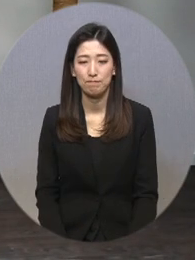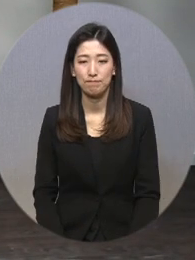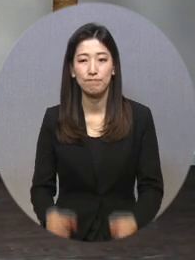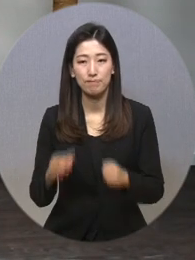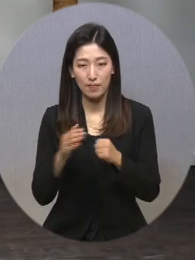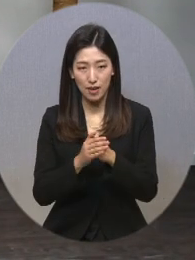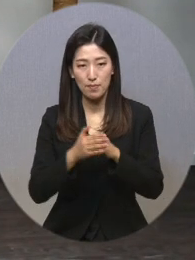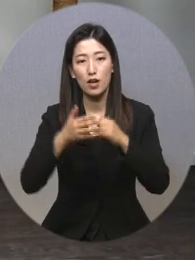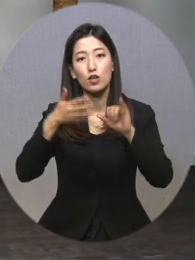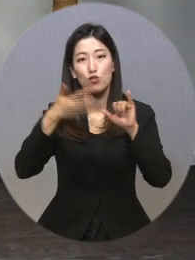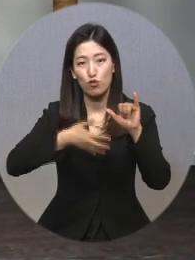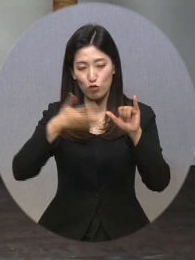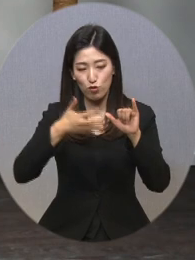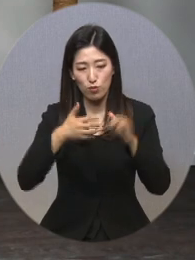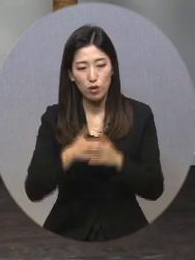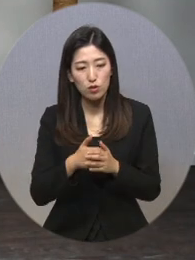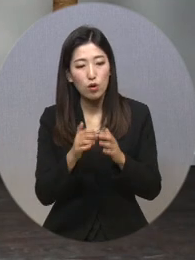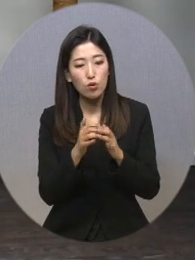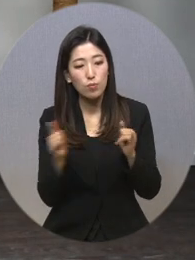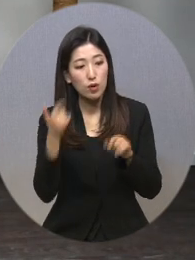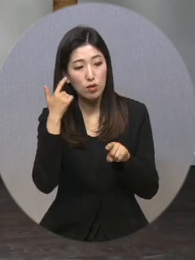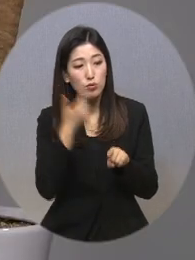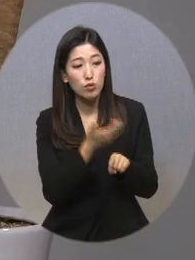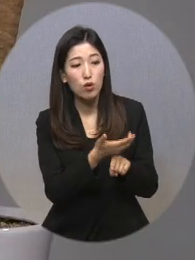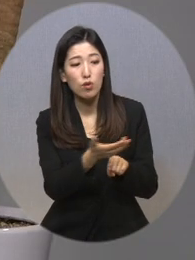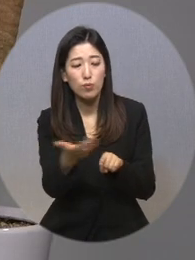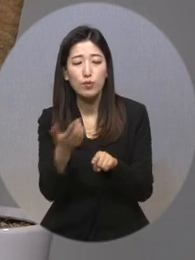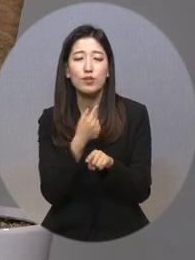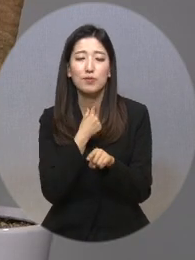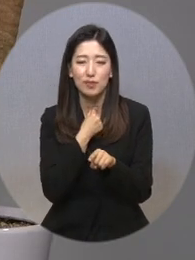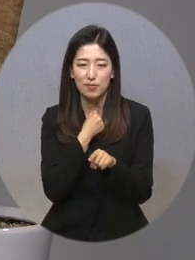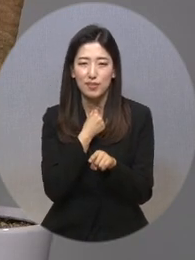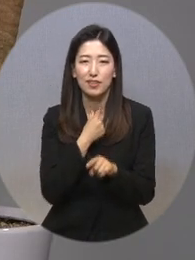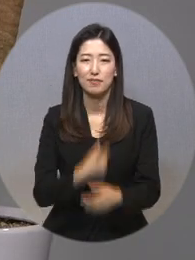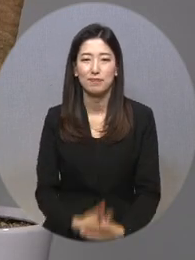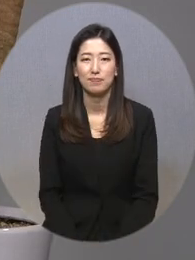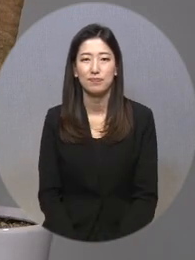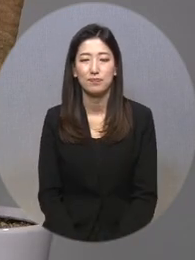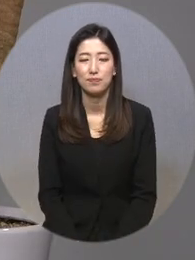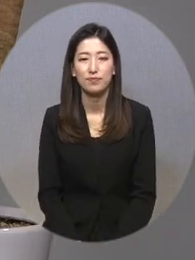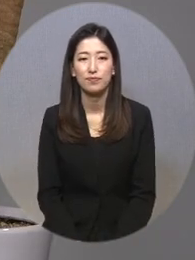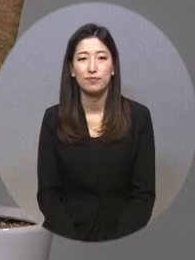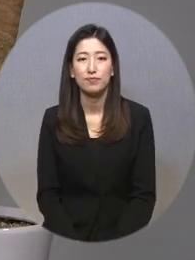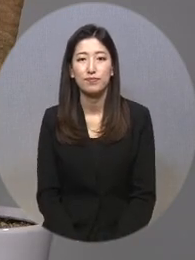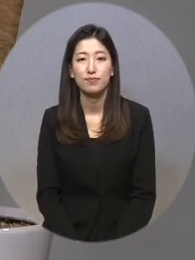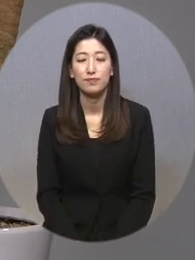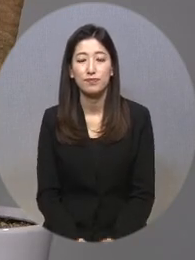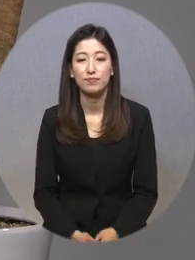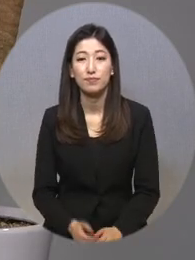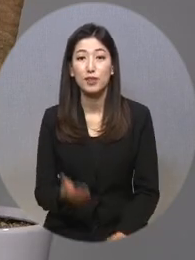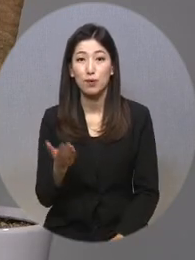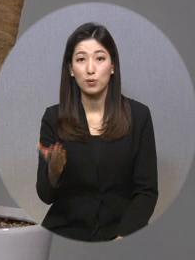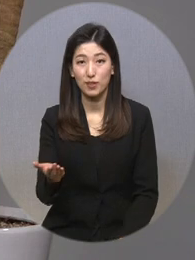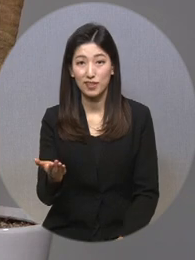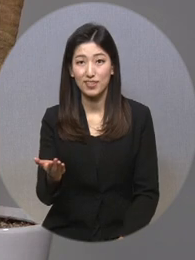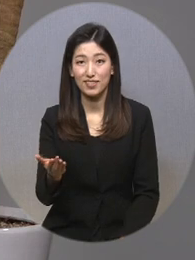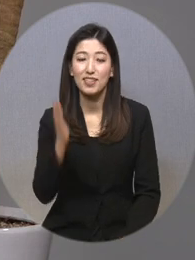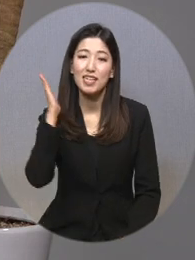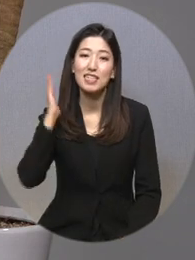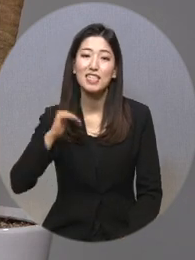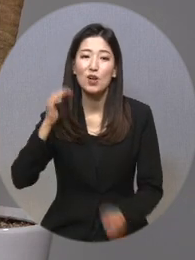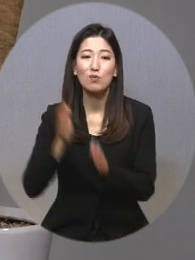통해서 다양한 의견을 수렴해보고 싶었습니다. 네, 대표님께서 생각하고 계신